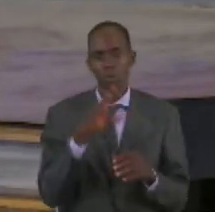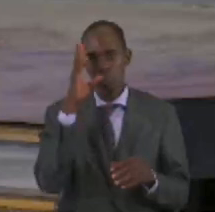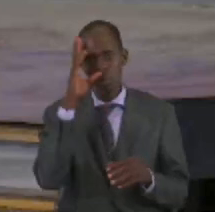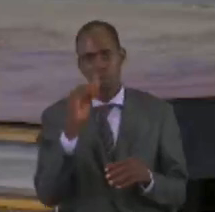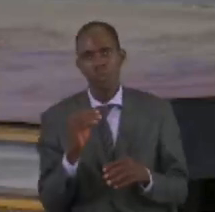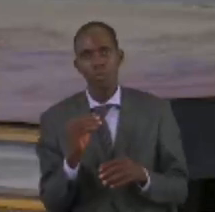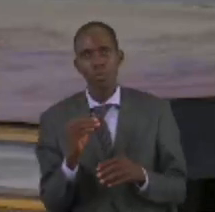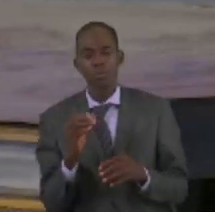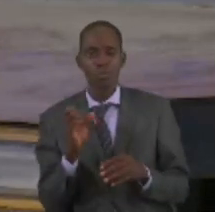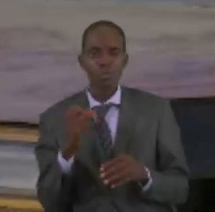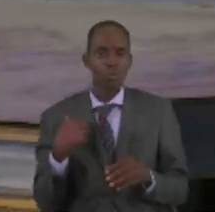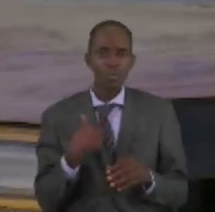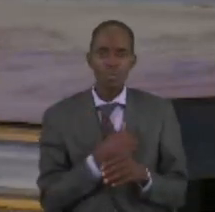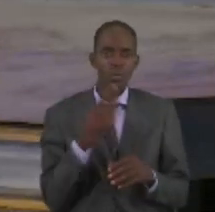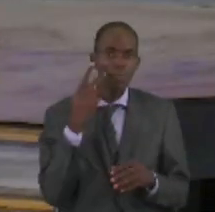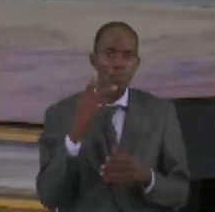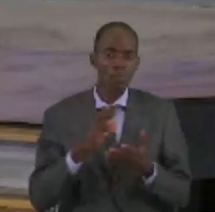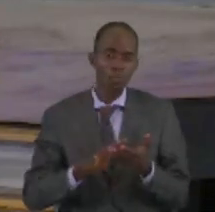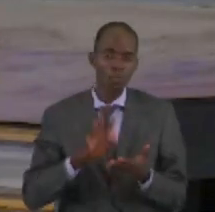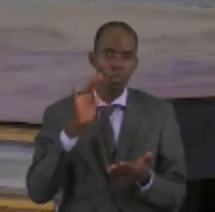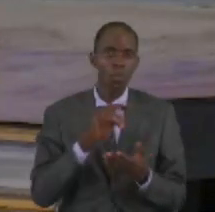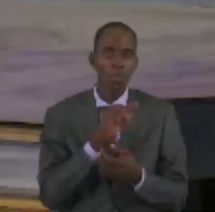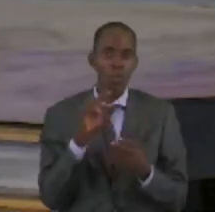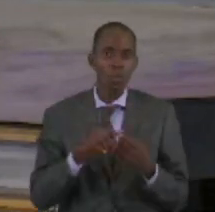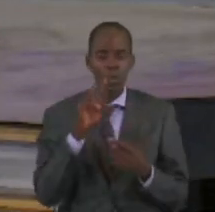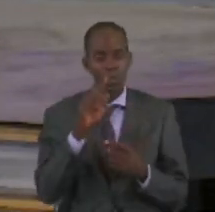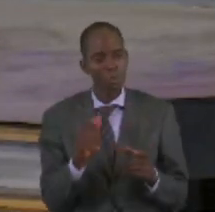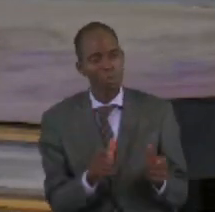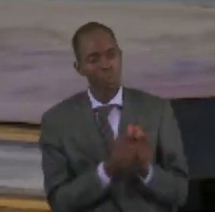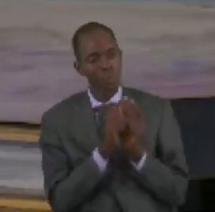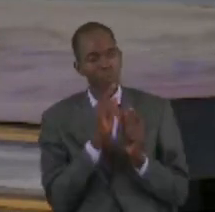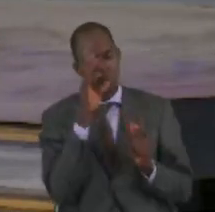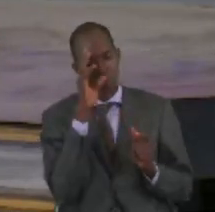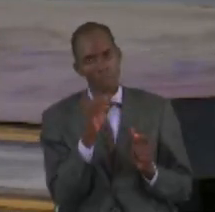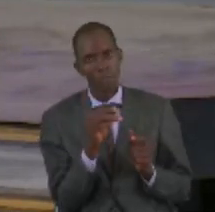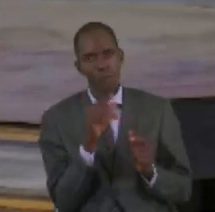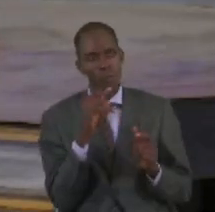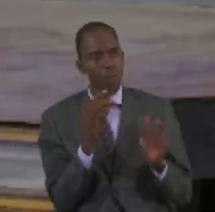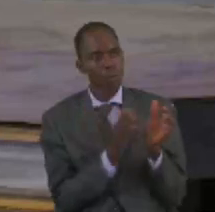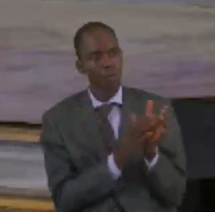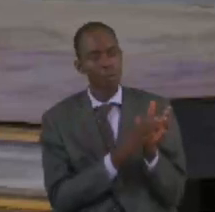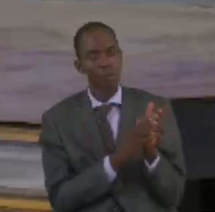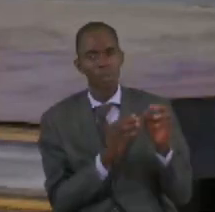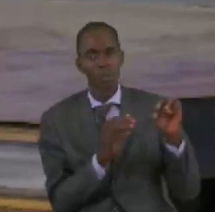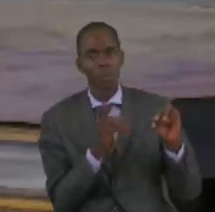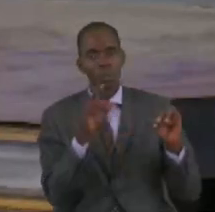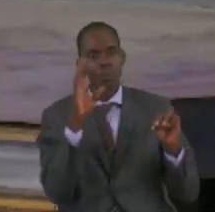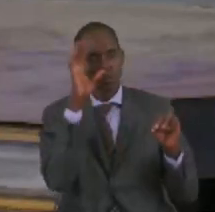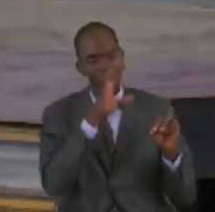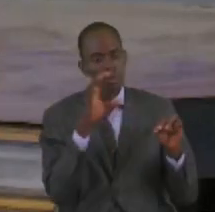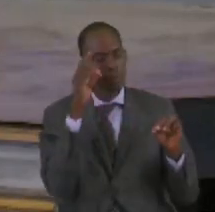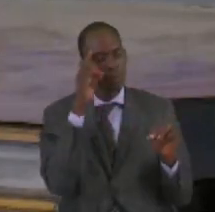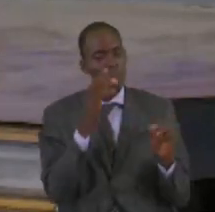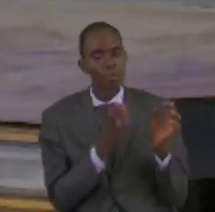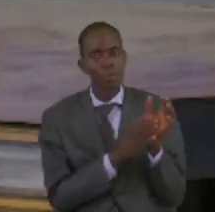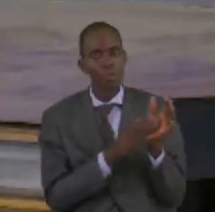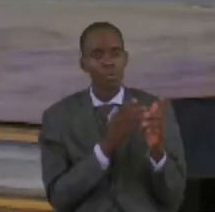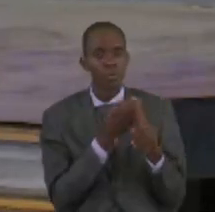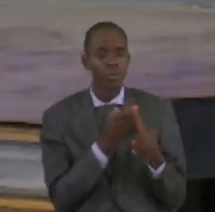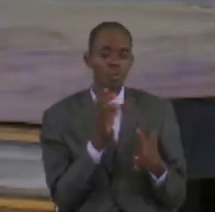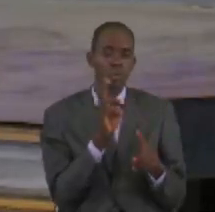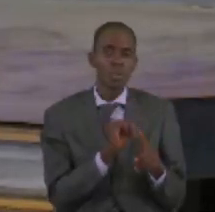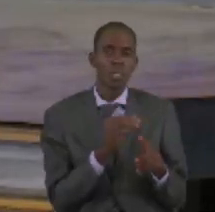Verset 6. Nous n'avons point cherché la gloire qui vient des hommes. Lorsque vous plaisez aux hommes, vous cherchez